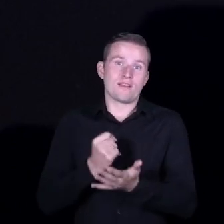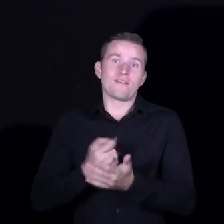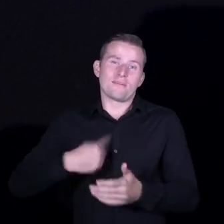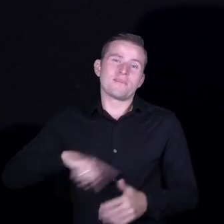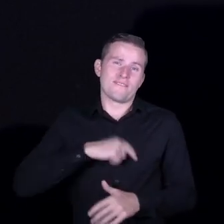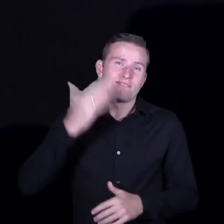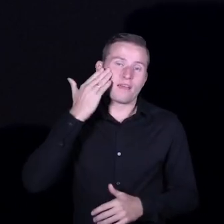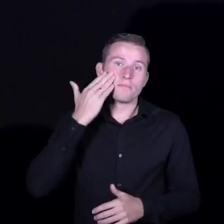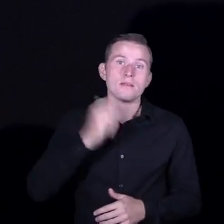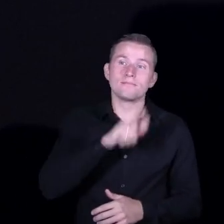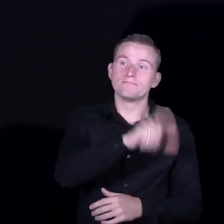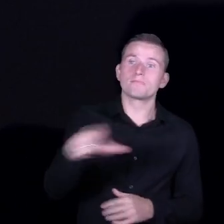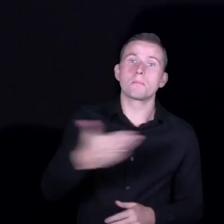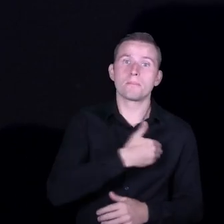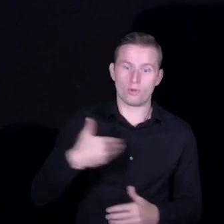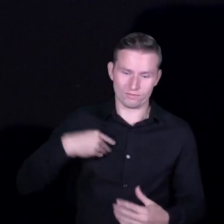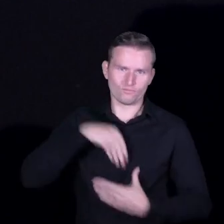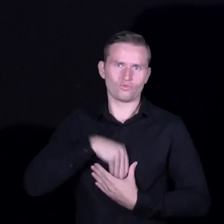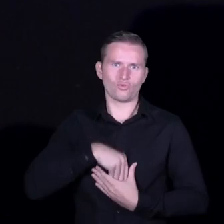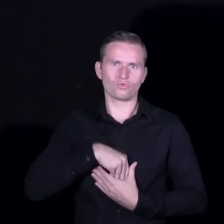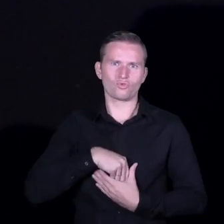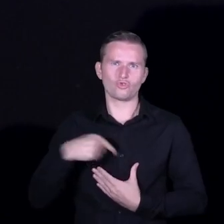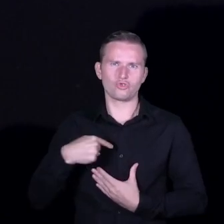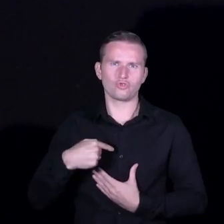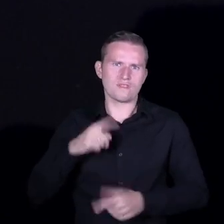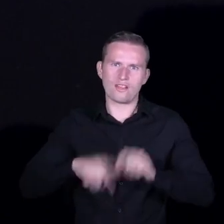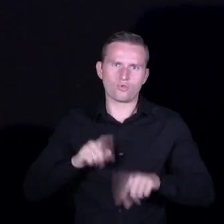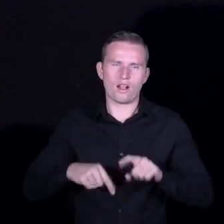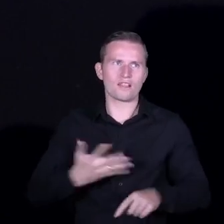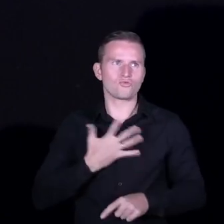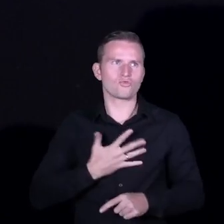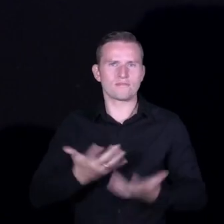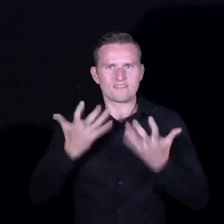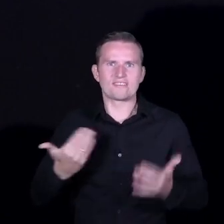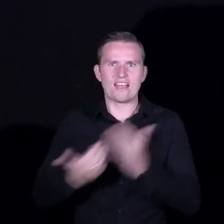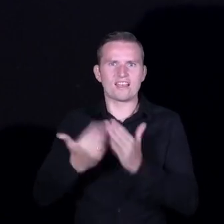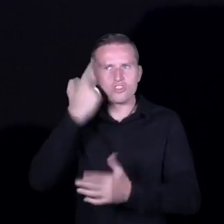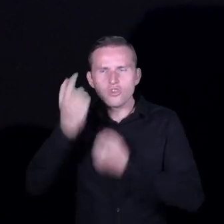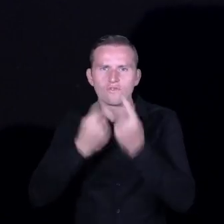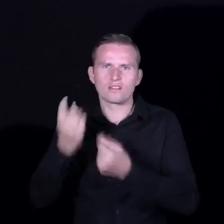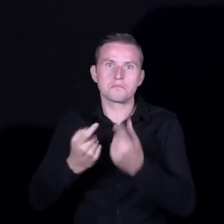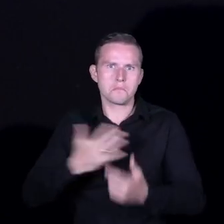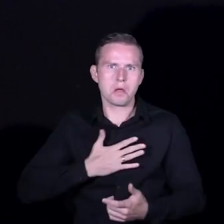naturalny dar do innowacji i mamy potencjał dosyć duży